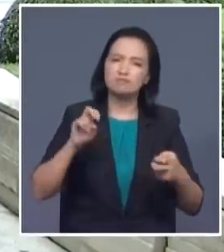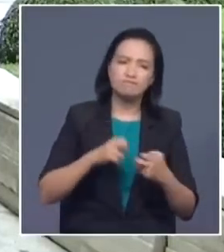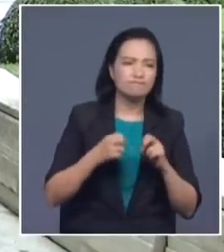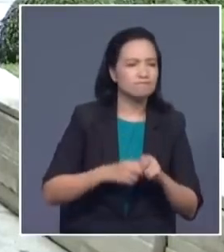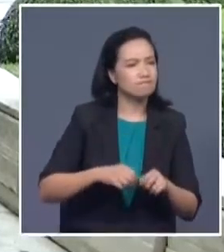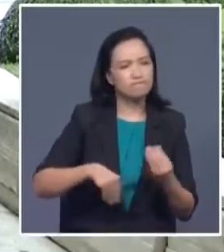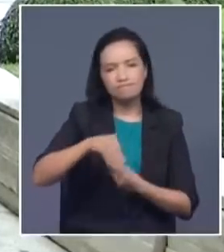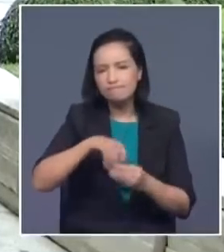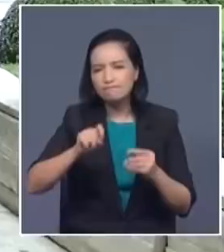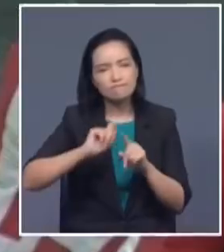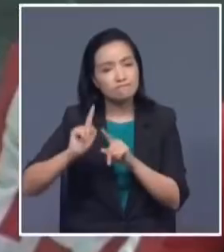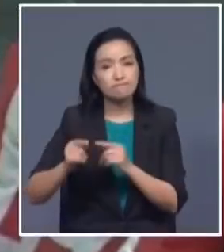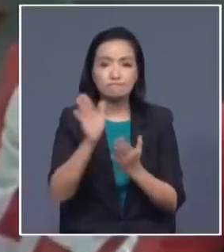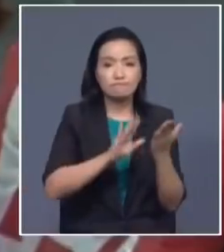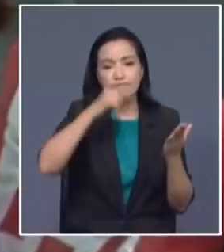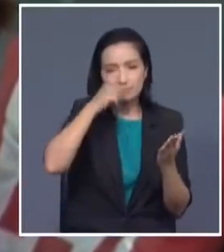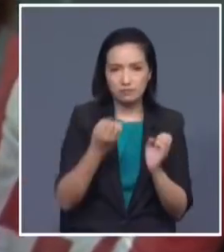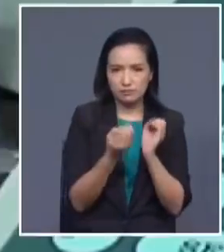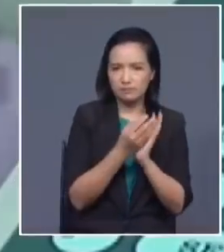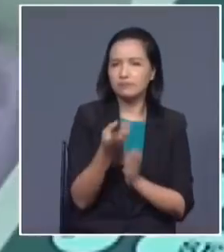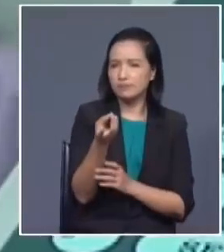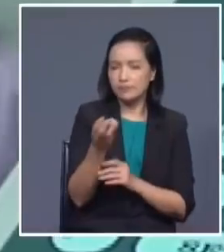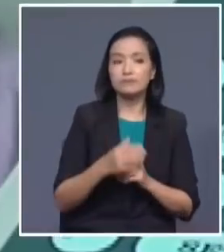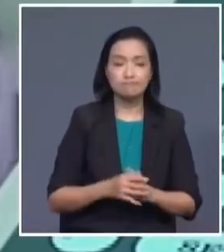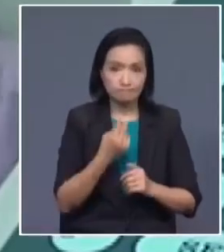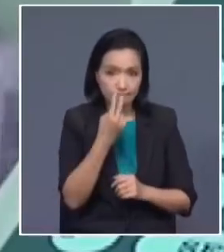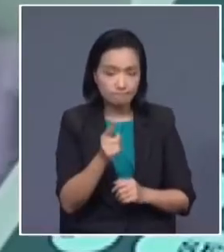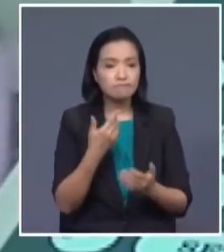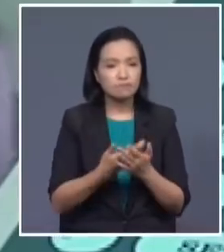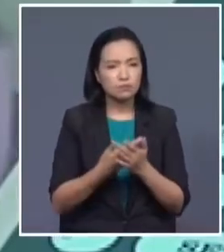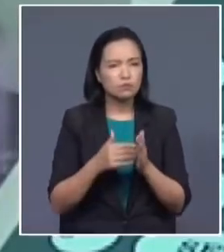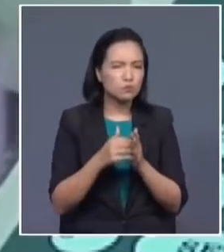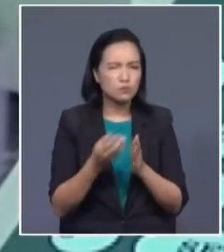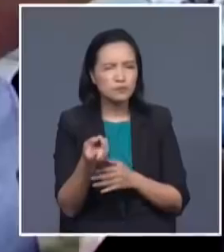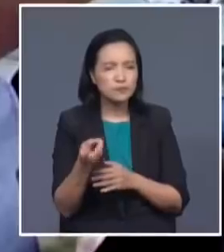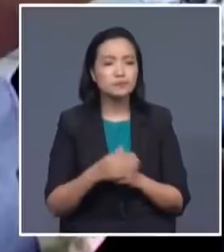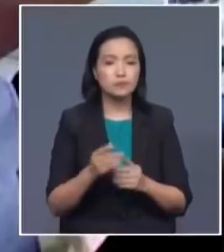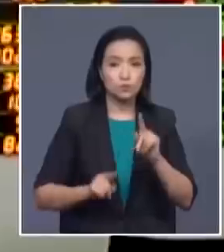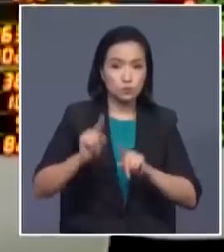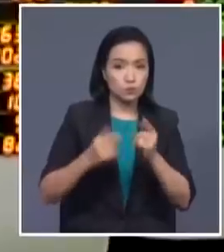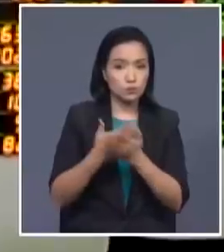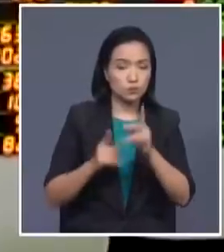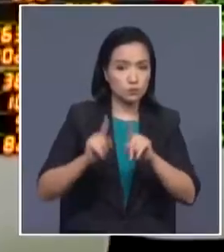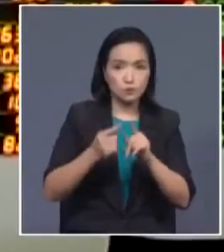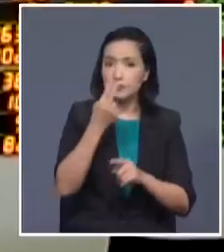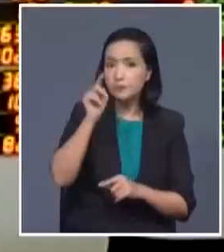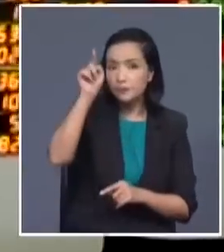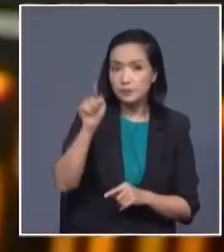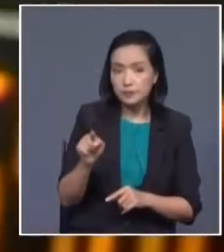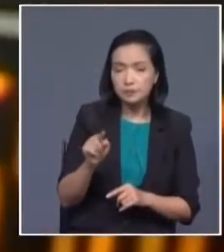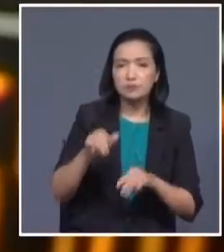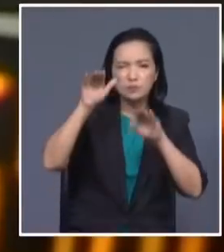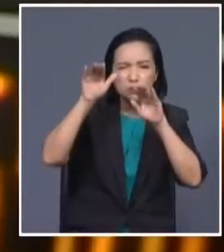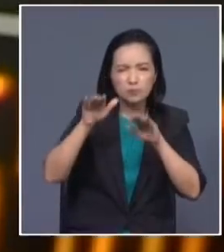จเหล่านี้ประเทศไทยยังไม่รับผลกระทบมากนักเห็นได้จากค่าเงินที่อ่อนลงไม่มากและราคาหุ้นในตลาดหลักทรัพย์ที่ไม่ได้ปรับตัว